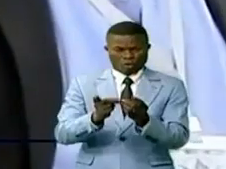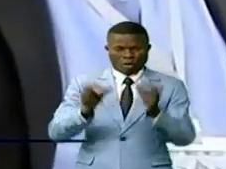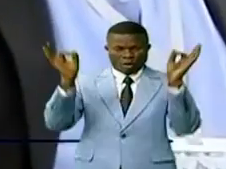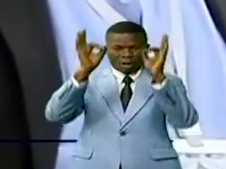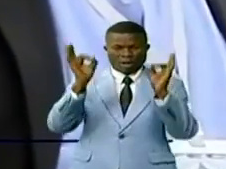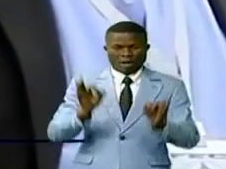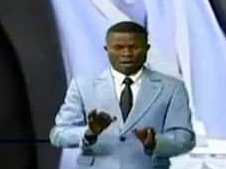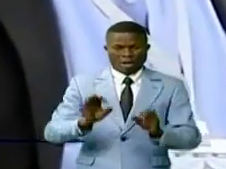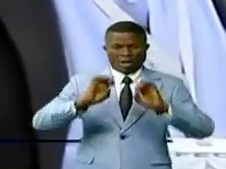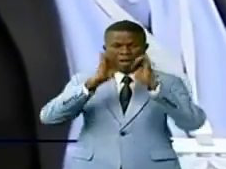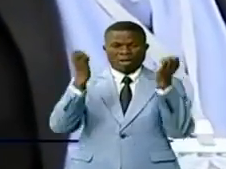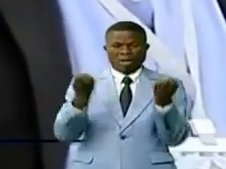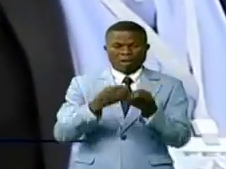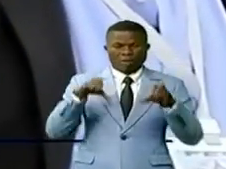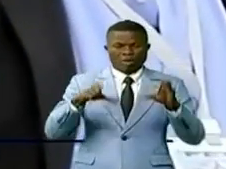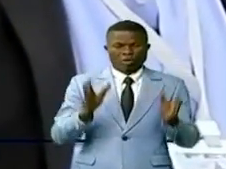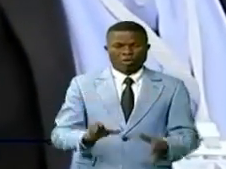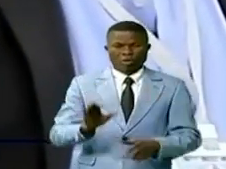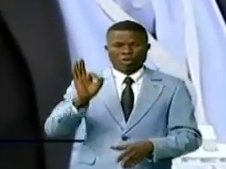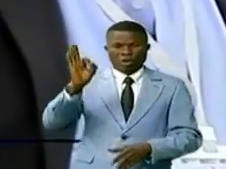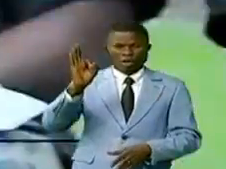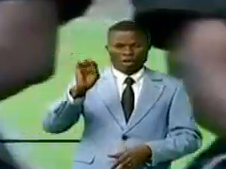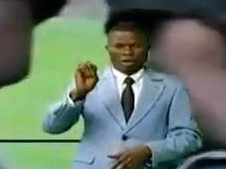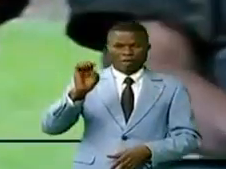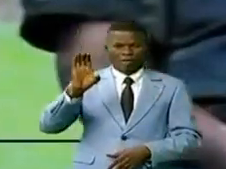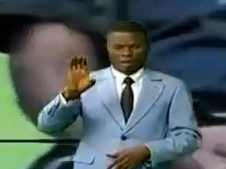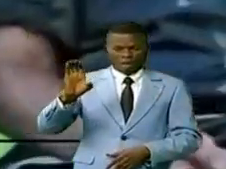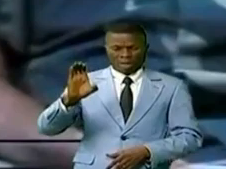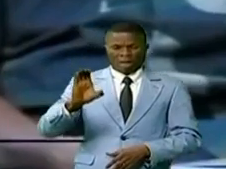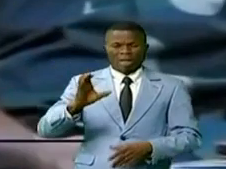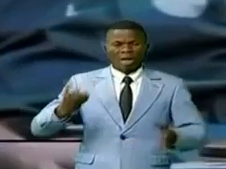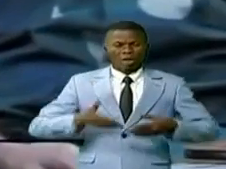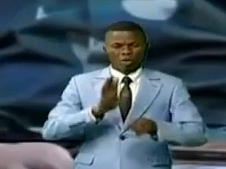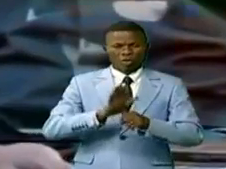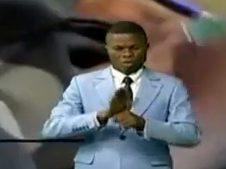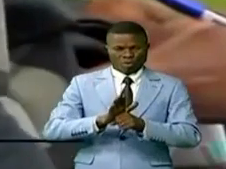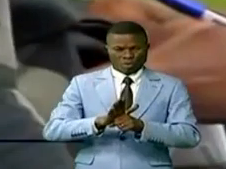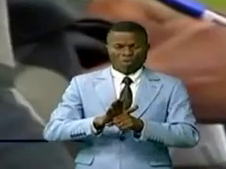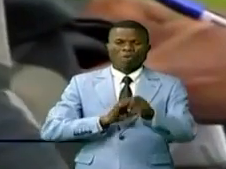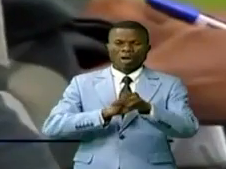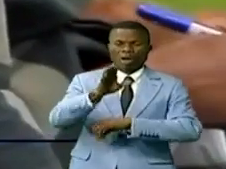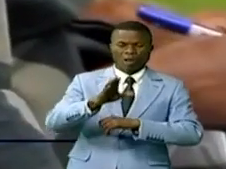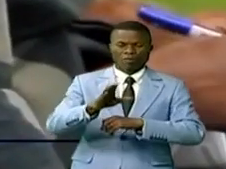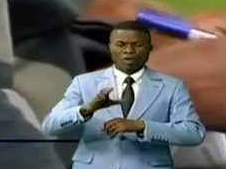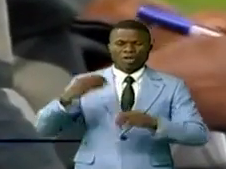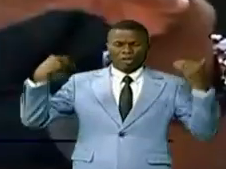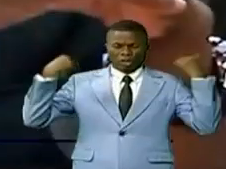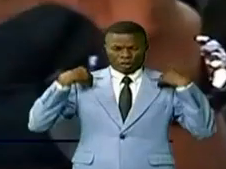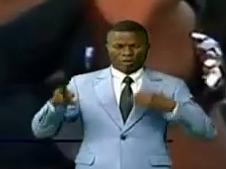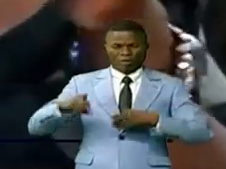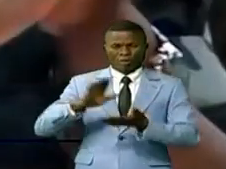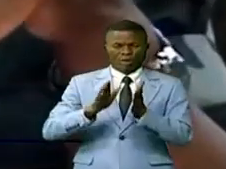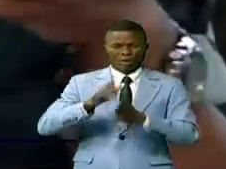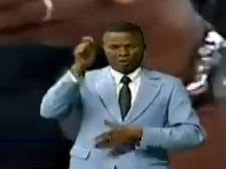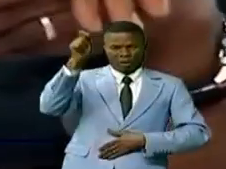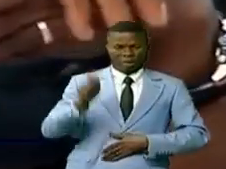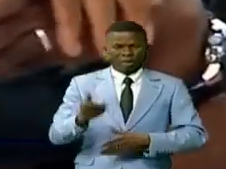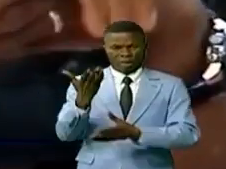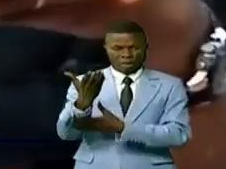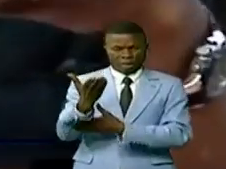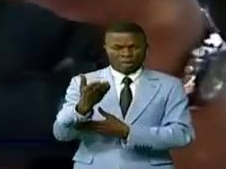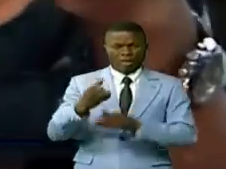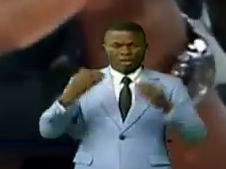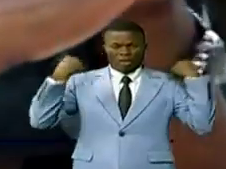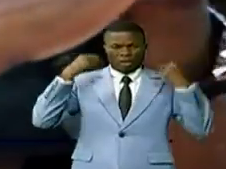des entreprises du Congo FEC a salué l'état des sièges et les résultats sur terrain avant de demander au numéro 1 de l'armée de